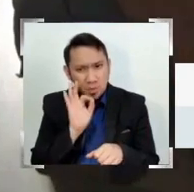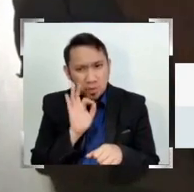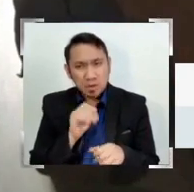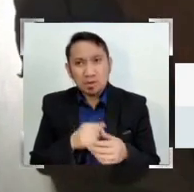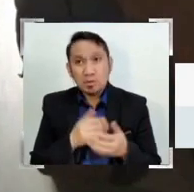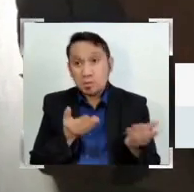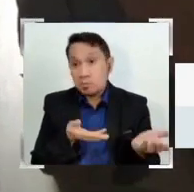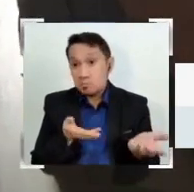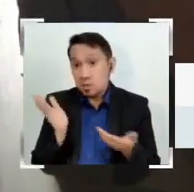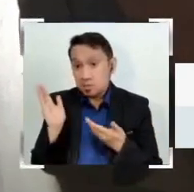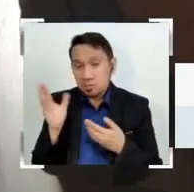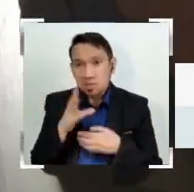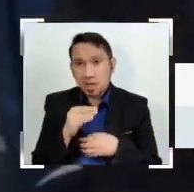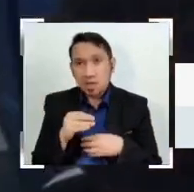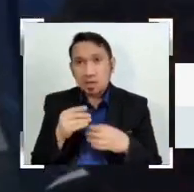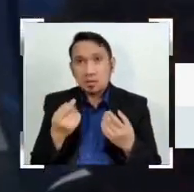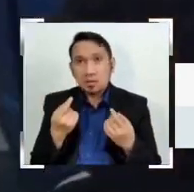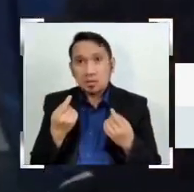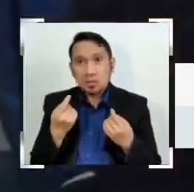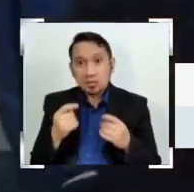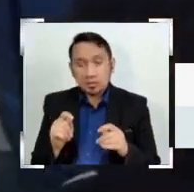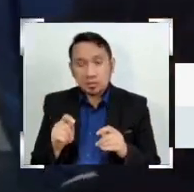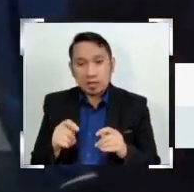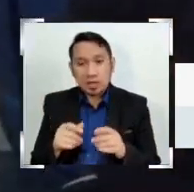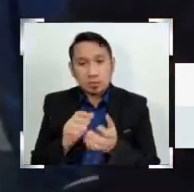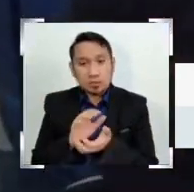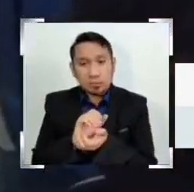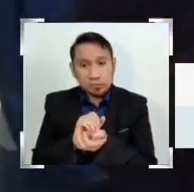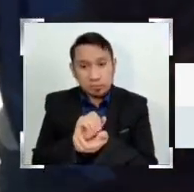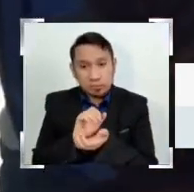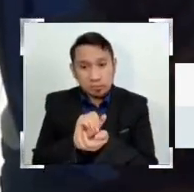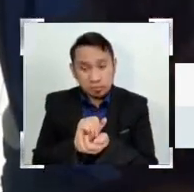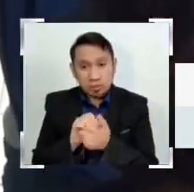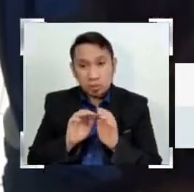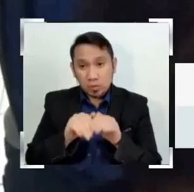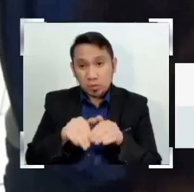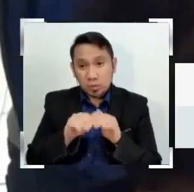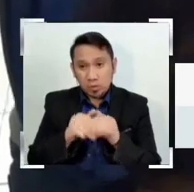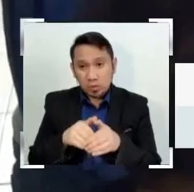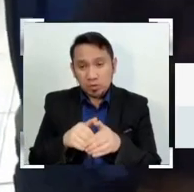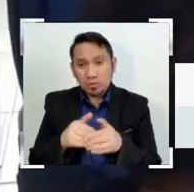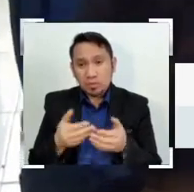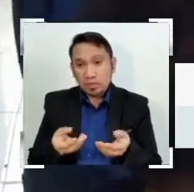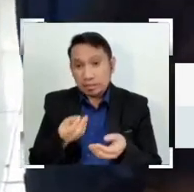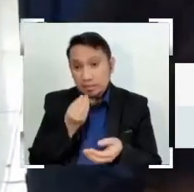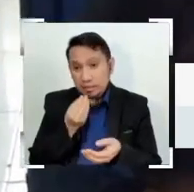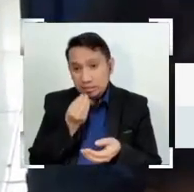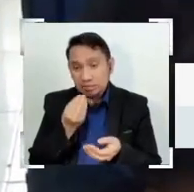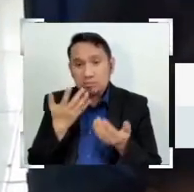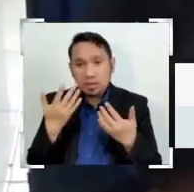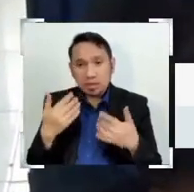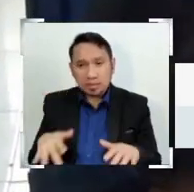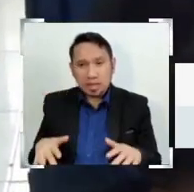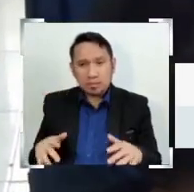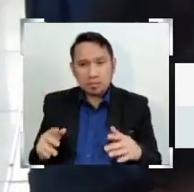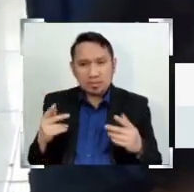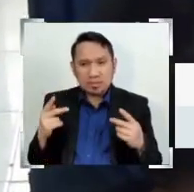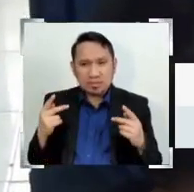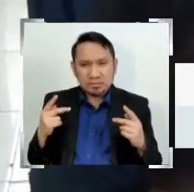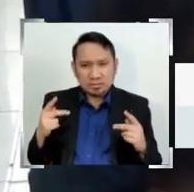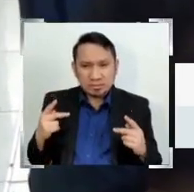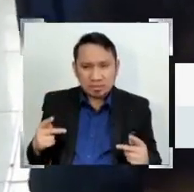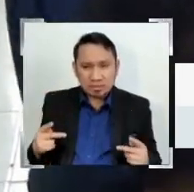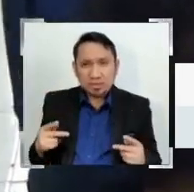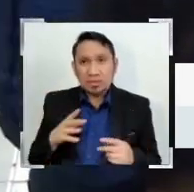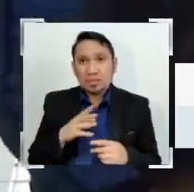ang mga alimango at ginawang ginataan. Pero matapos ng ilang oras, sumama ang pakiramdam nila hanggang namanhid. Nasawi ang